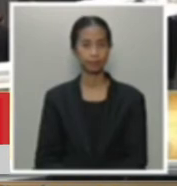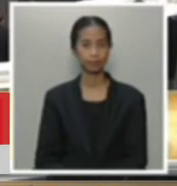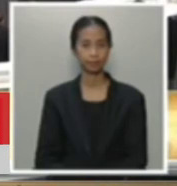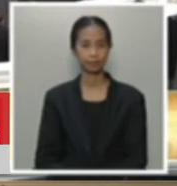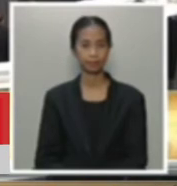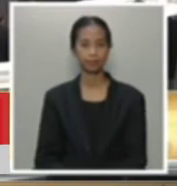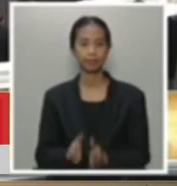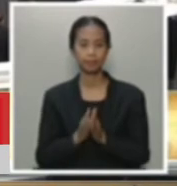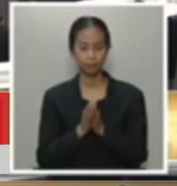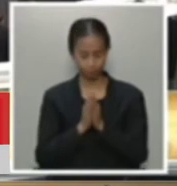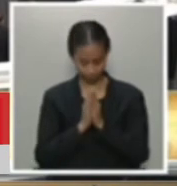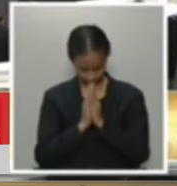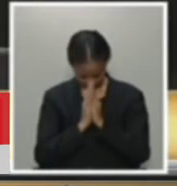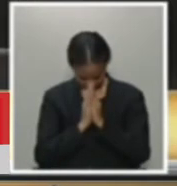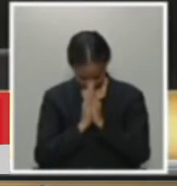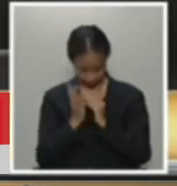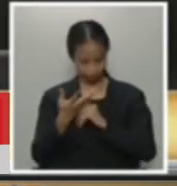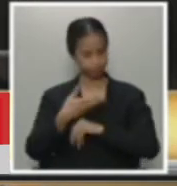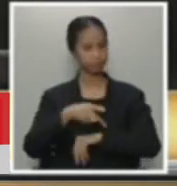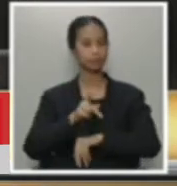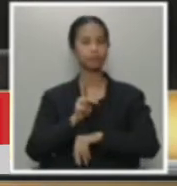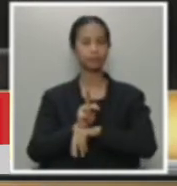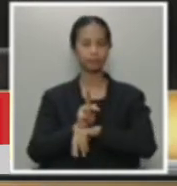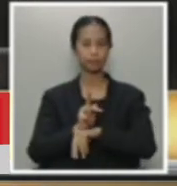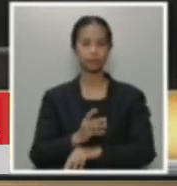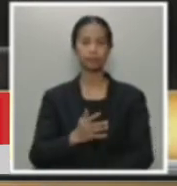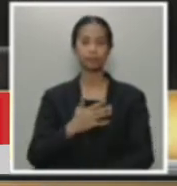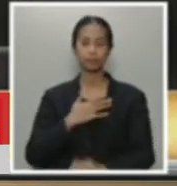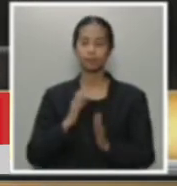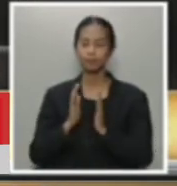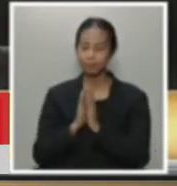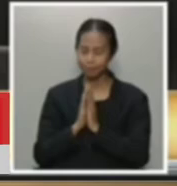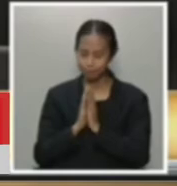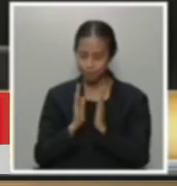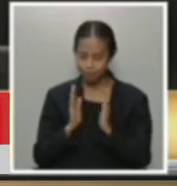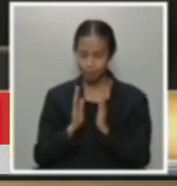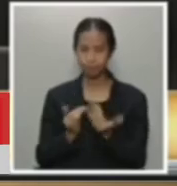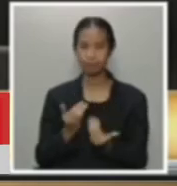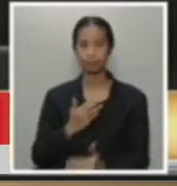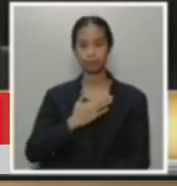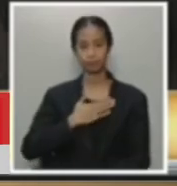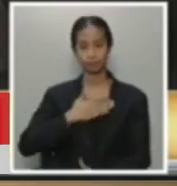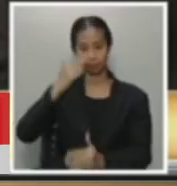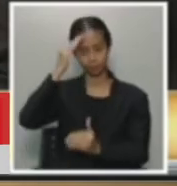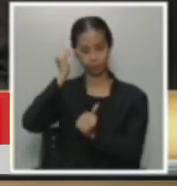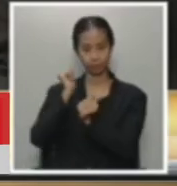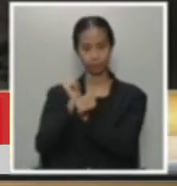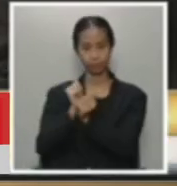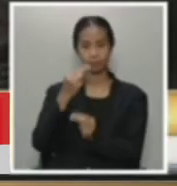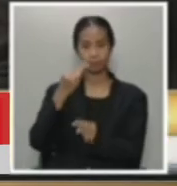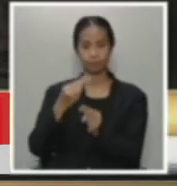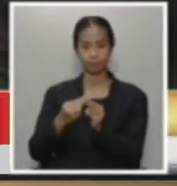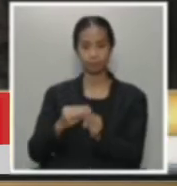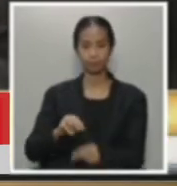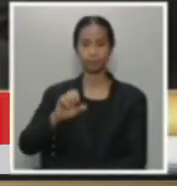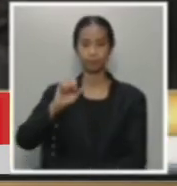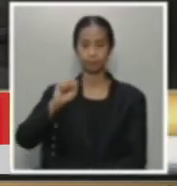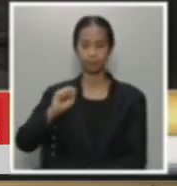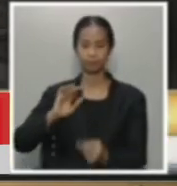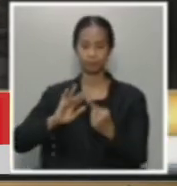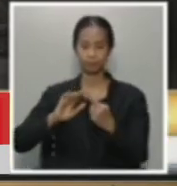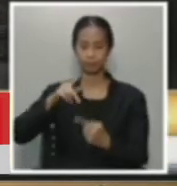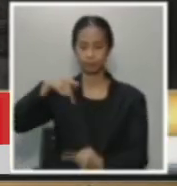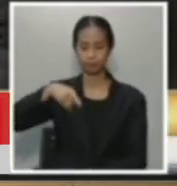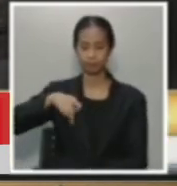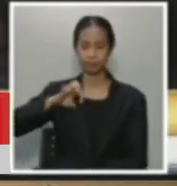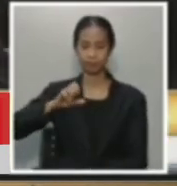กราบเรียนท่านประธานสภาที่เคารพครับกราบขอบคุณครับผมพลตำรวจตรีสุพิสารภักดีนฤนาถส